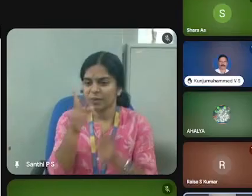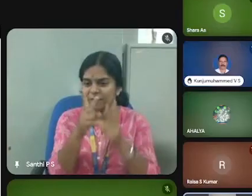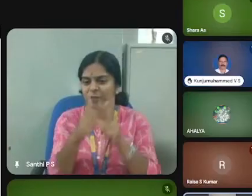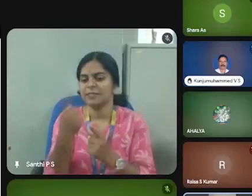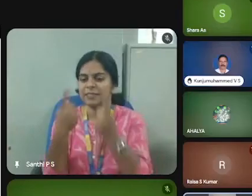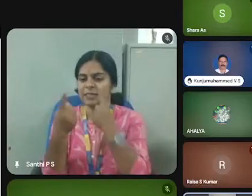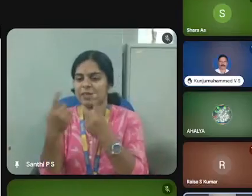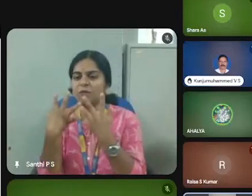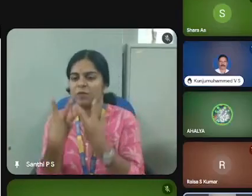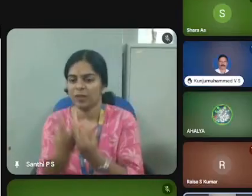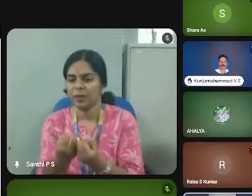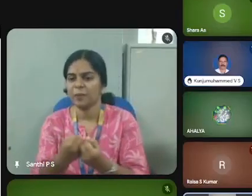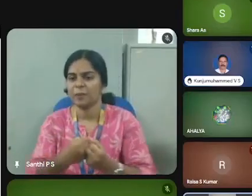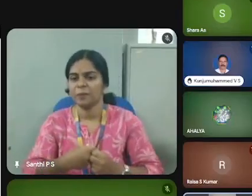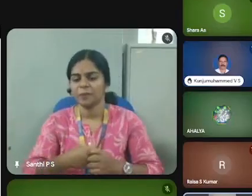വരും.